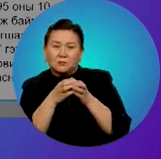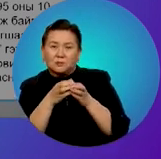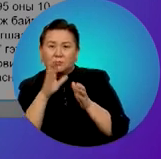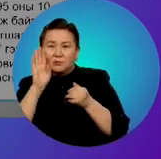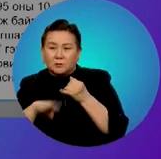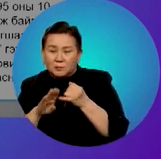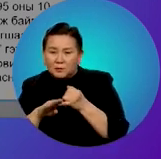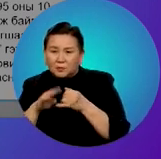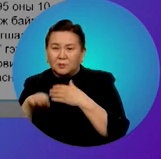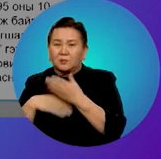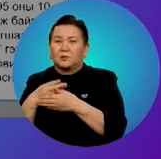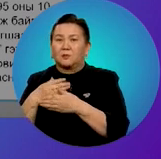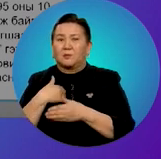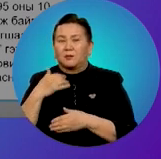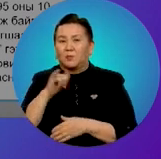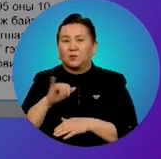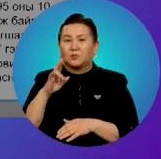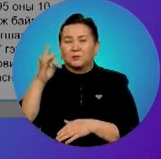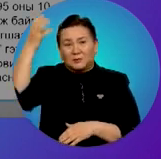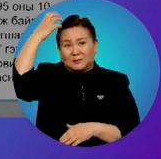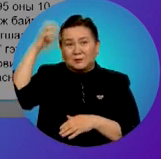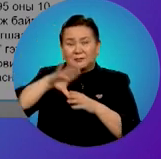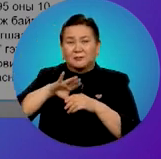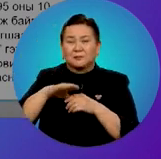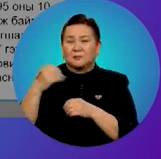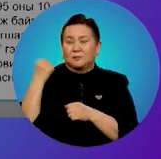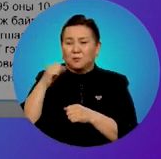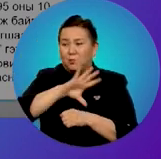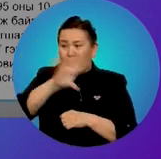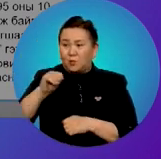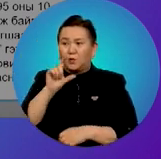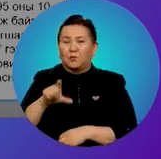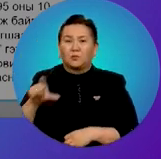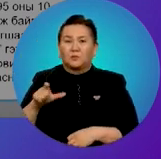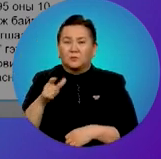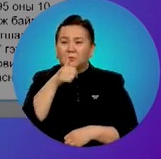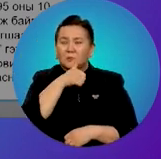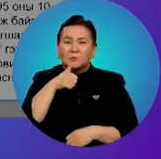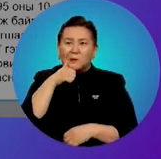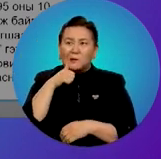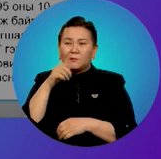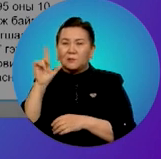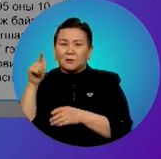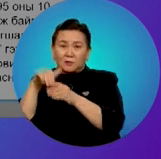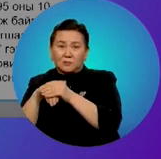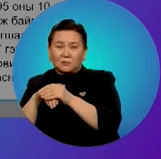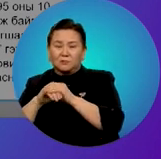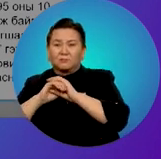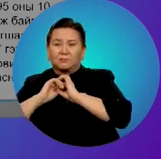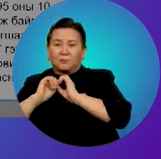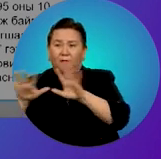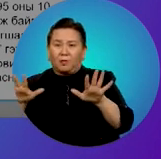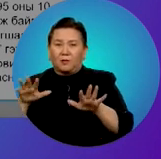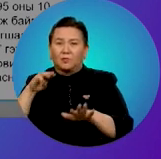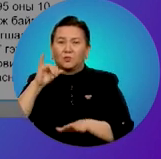эцсийн дүнд тэр үед манай улс төрийн төр засгийн жолоог барьж байсан бүх хүн тийм тагнуулын хэрэгт холбогдсон сүрч улмаар